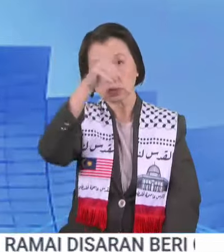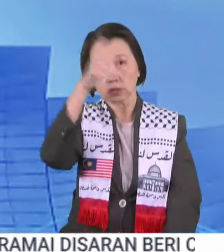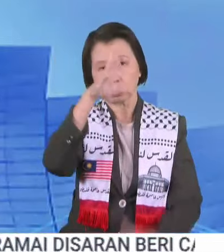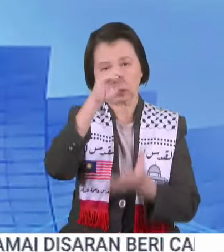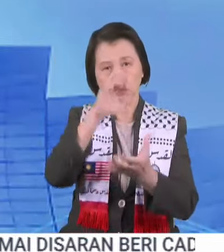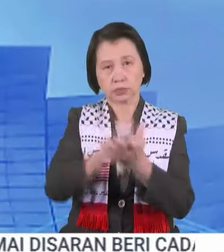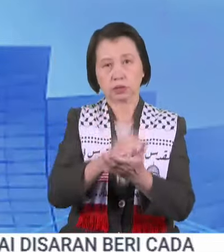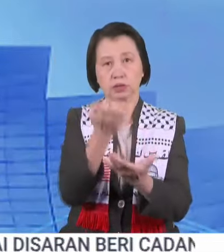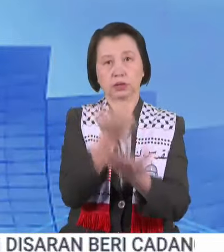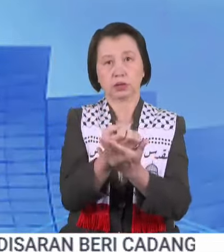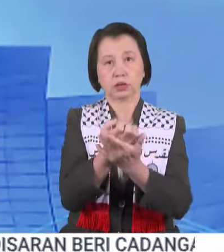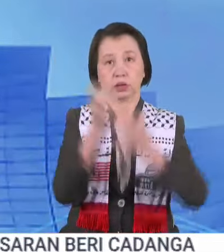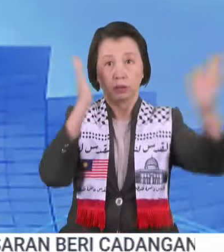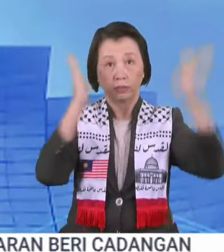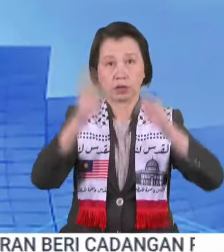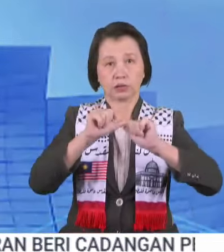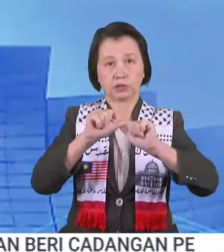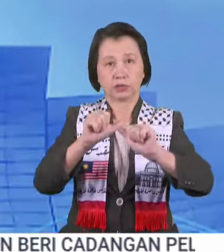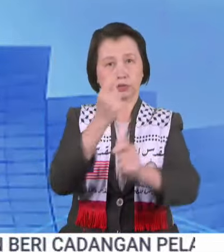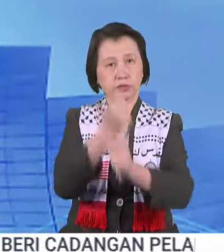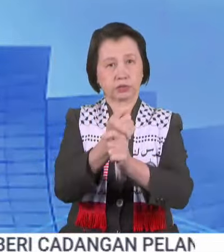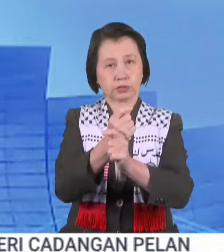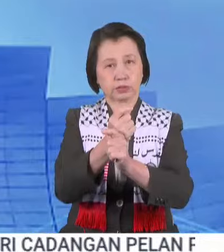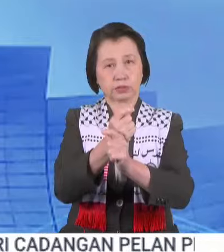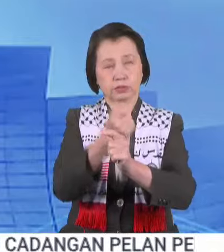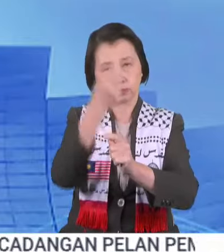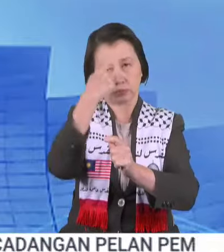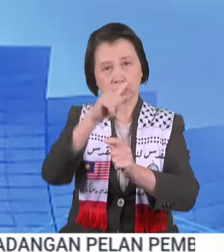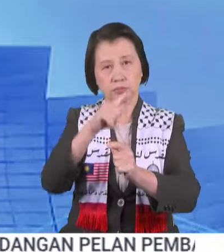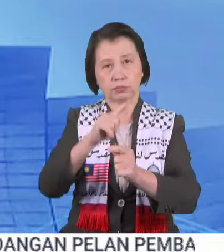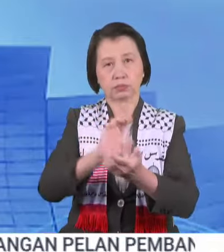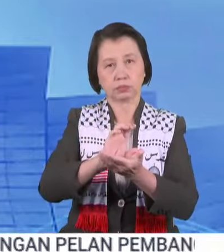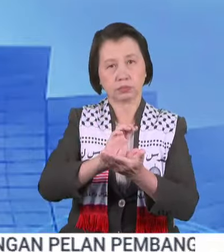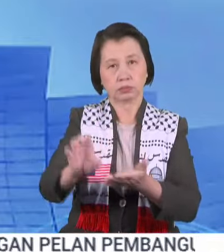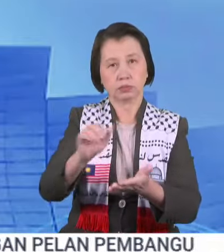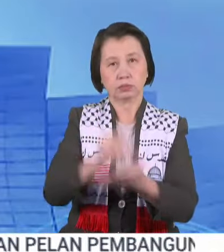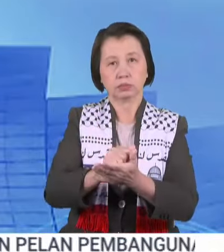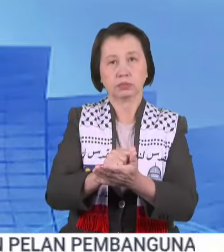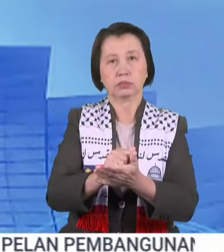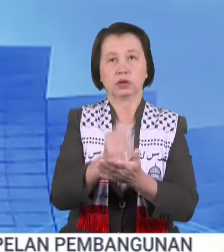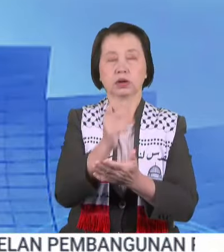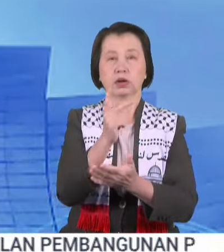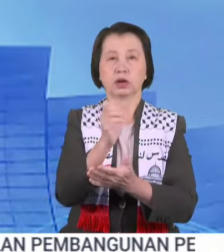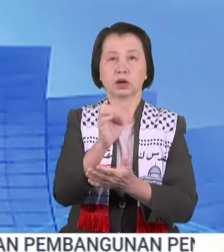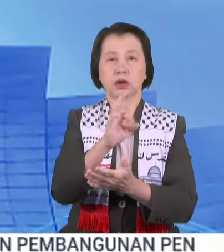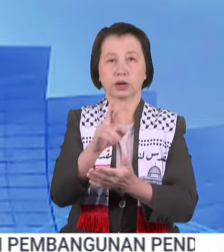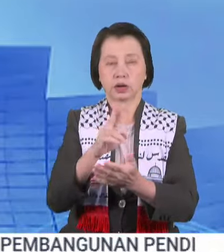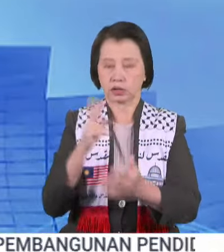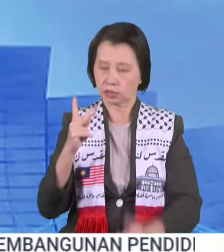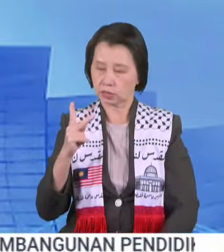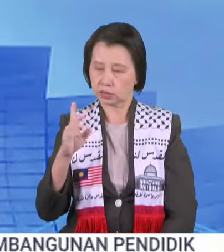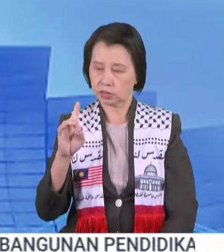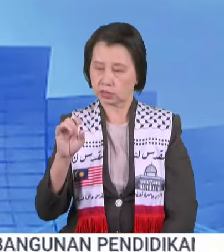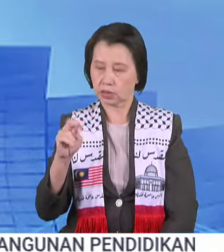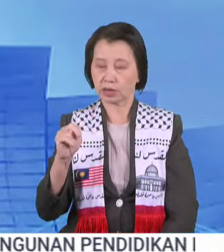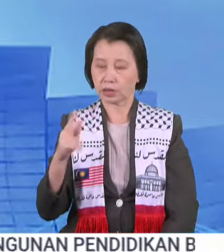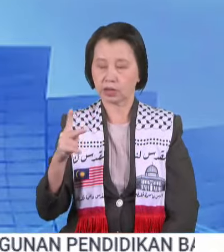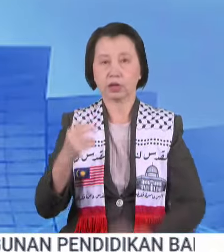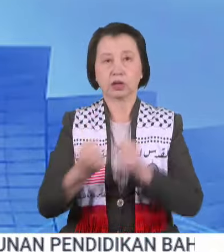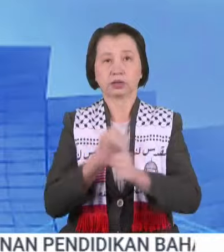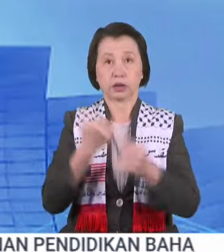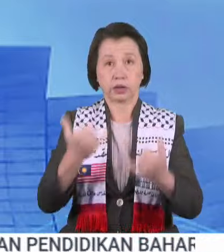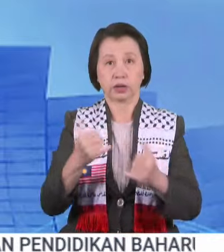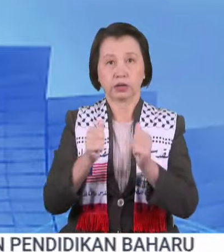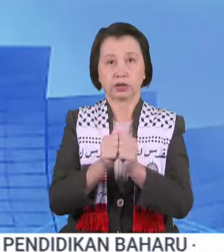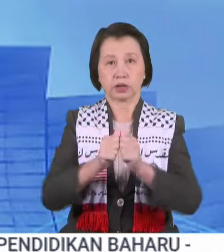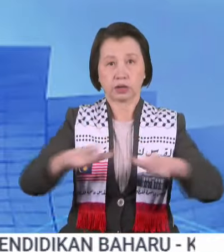Kerajaan yakin ekonomi negara masih tetap mencapai unjuran rasmi kadar inflasi dan kadar pertumbuhan KDNK tahun ini meskipun